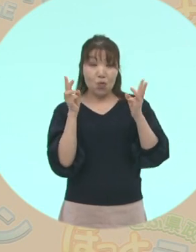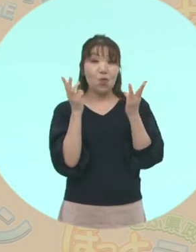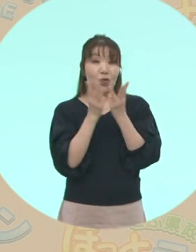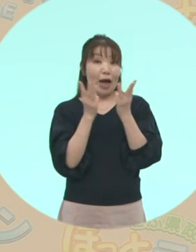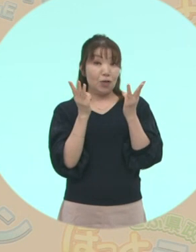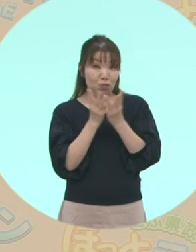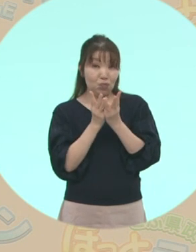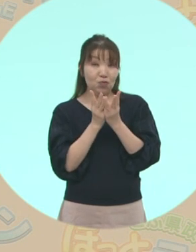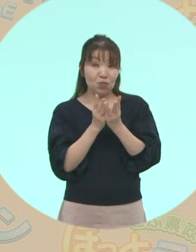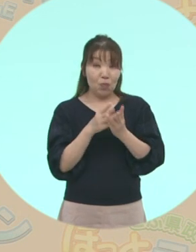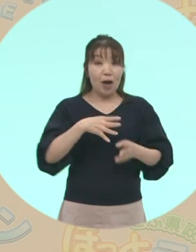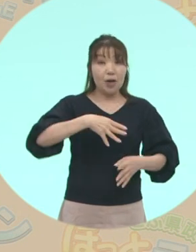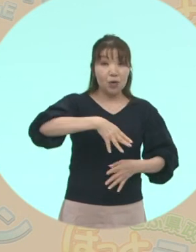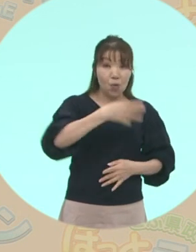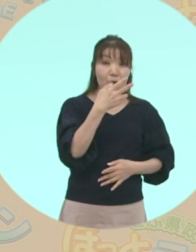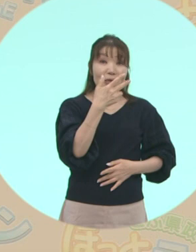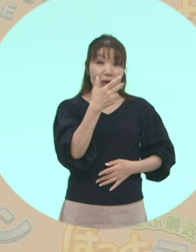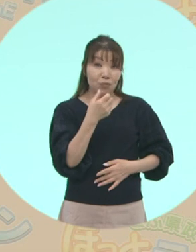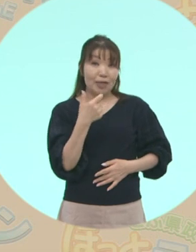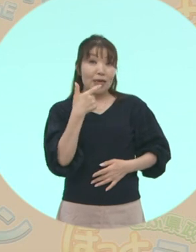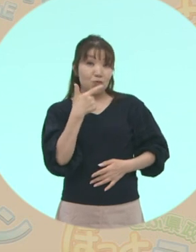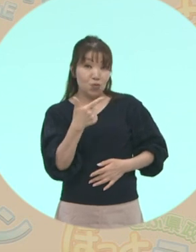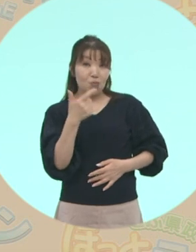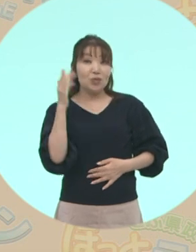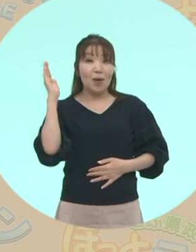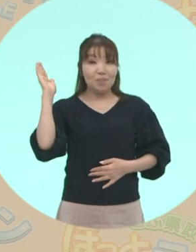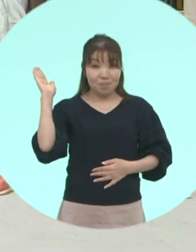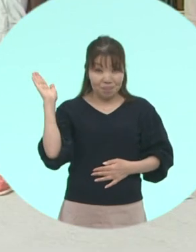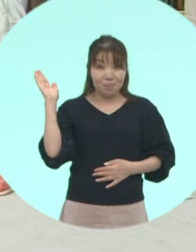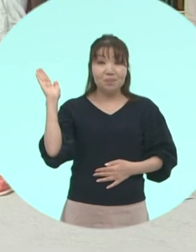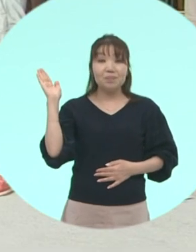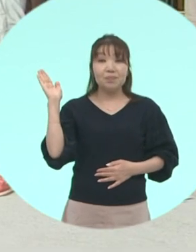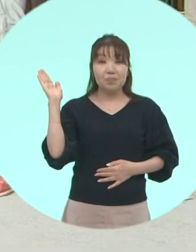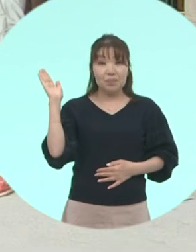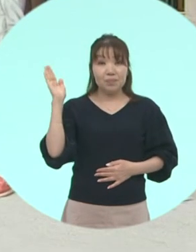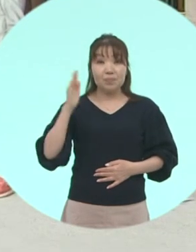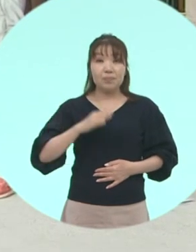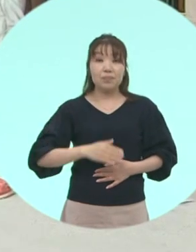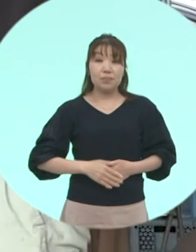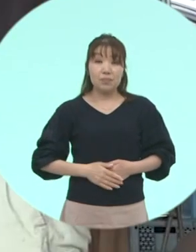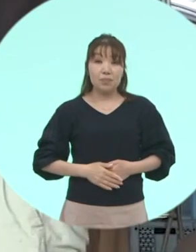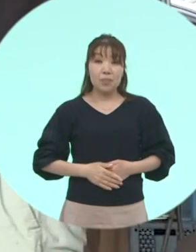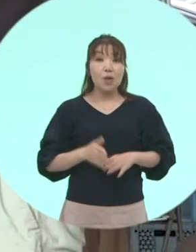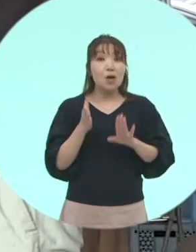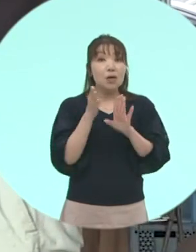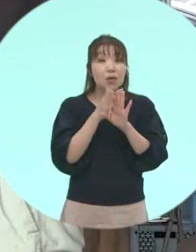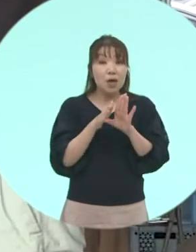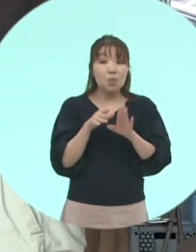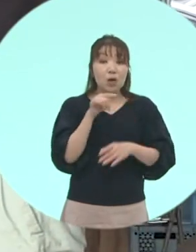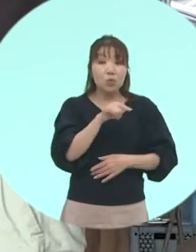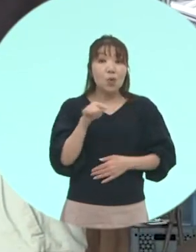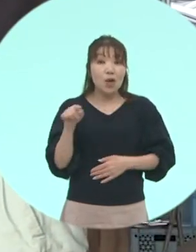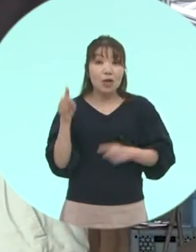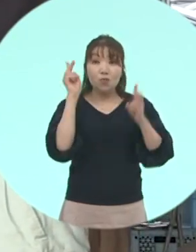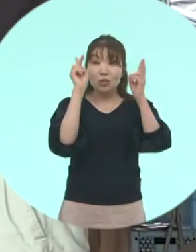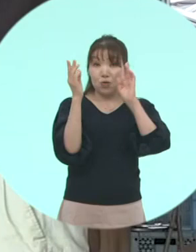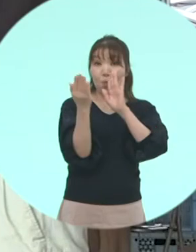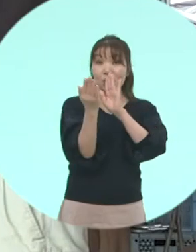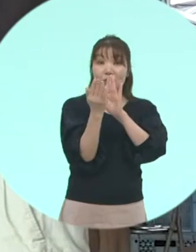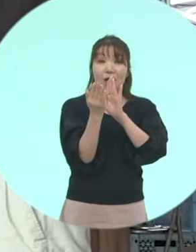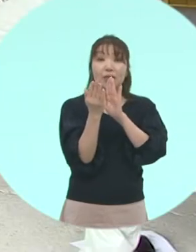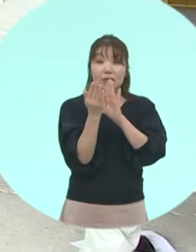は476社にも上ります。県はそれらの企業に対